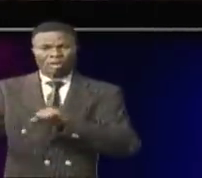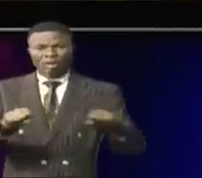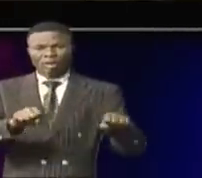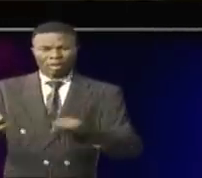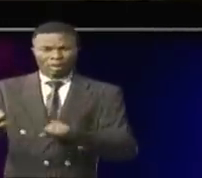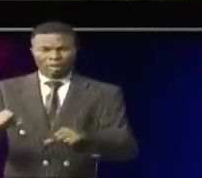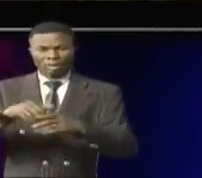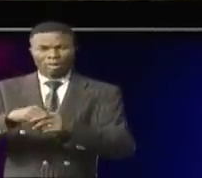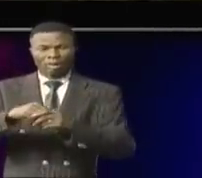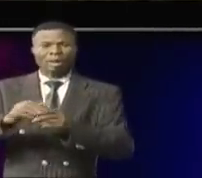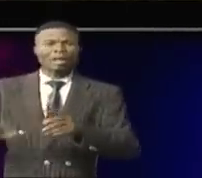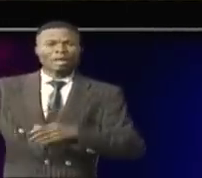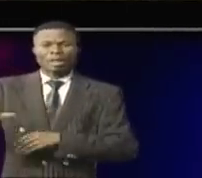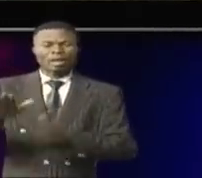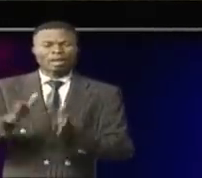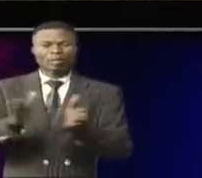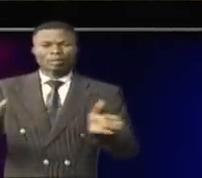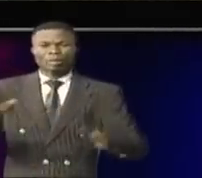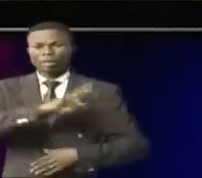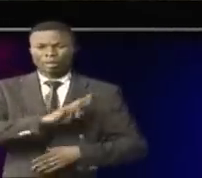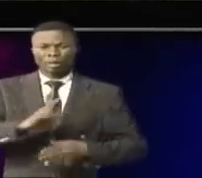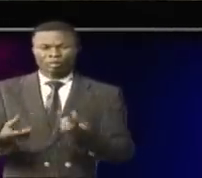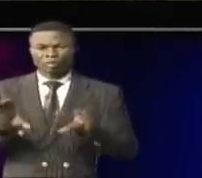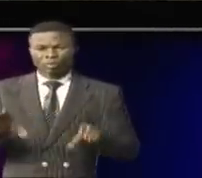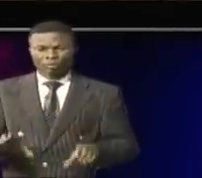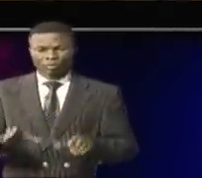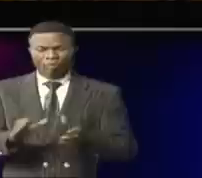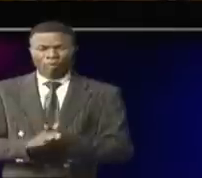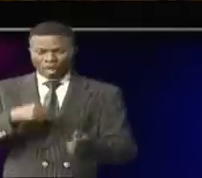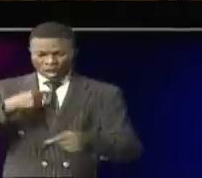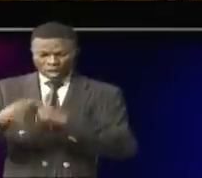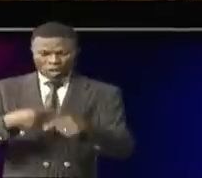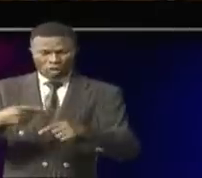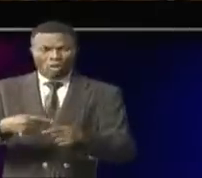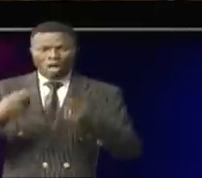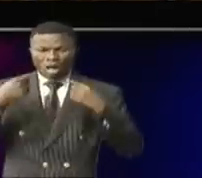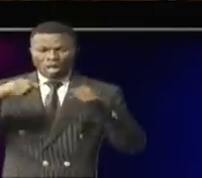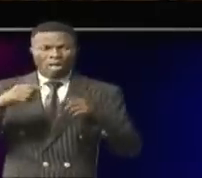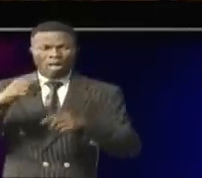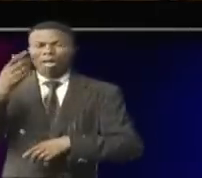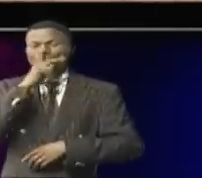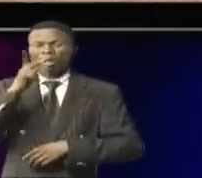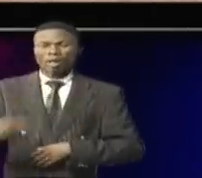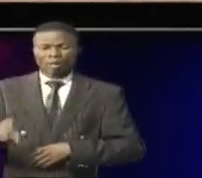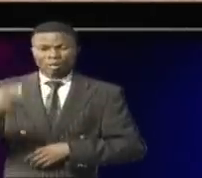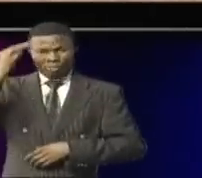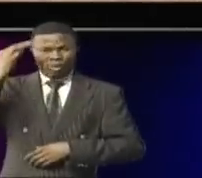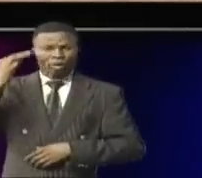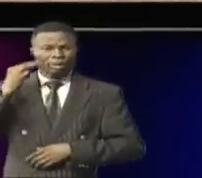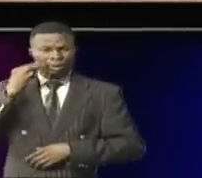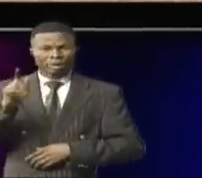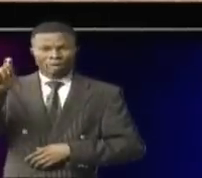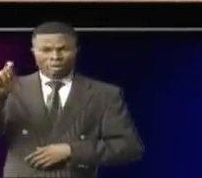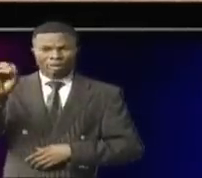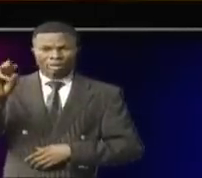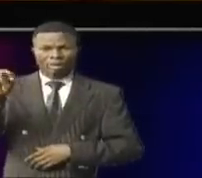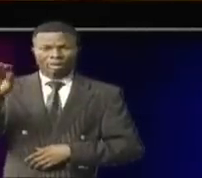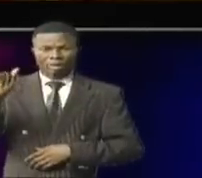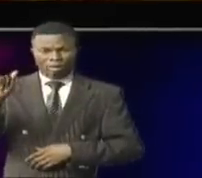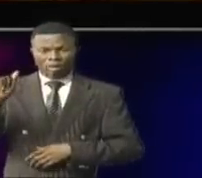à travers la République démocratique du Congo. Le coup d'envoi a été donné à Kisangani par le ministre Tony Mwaba de